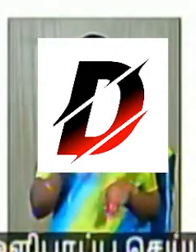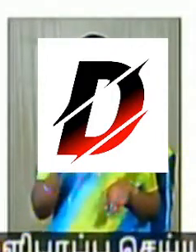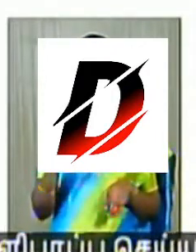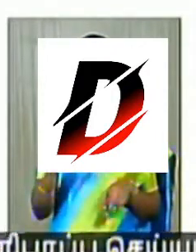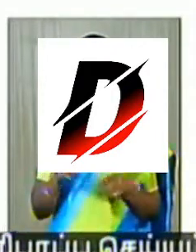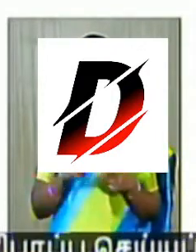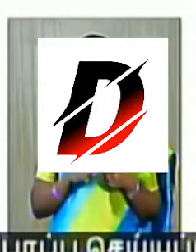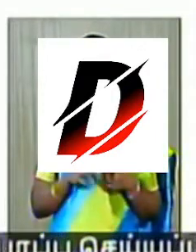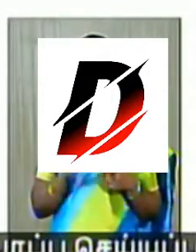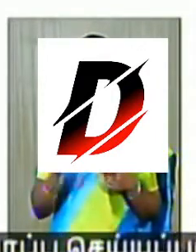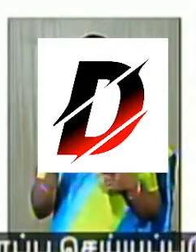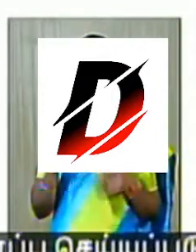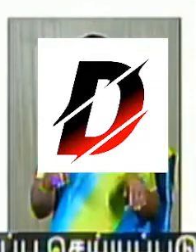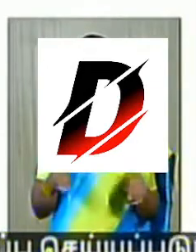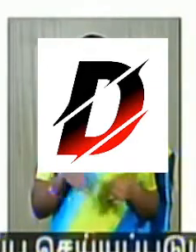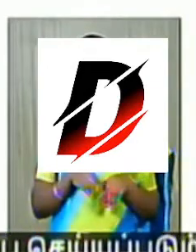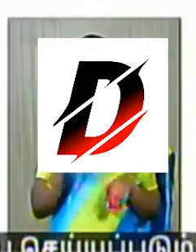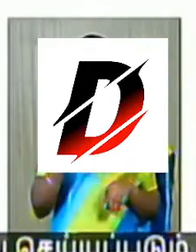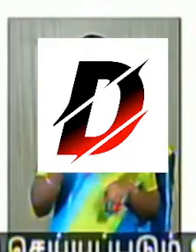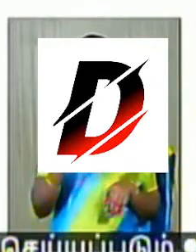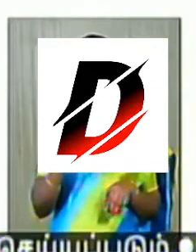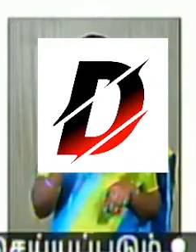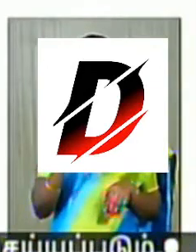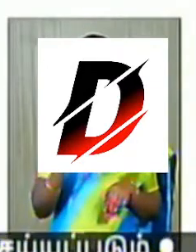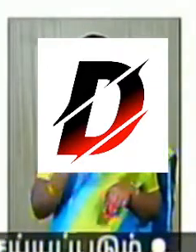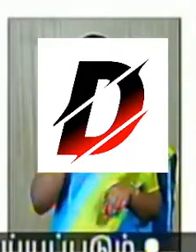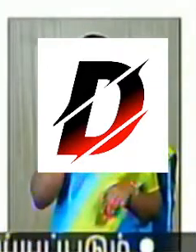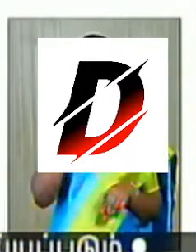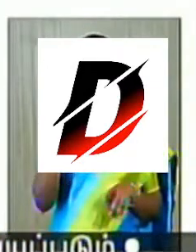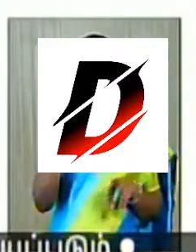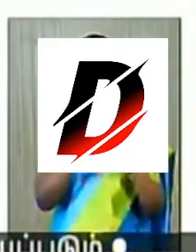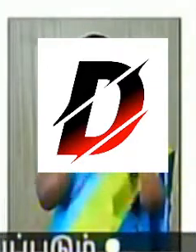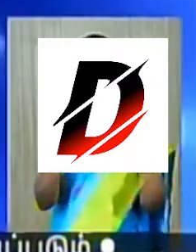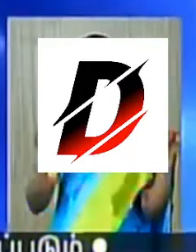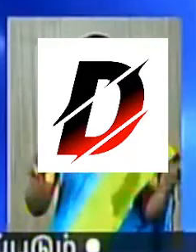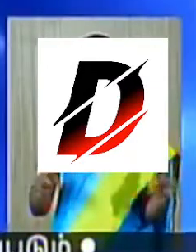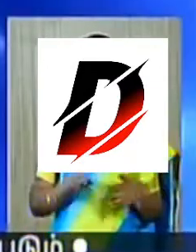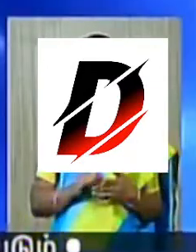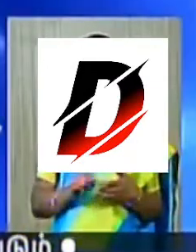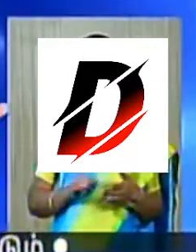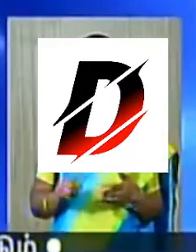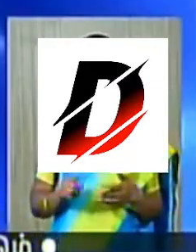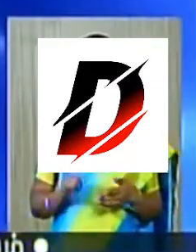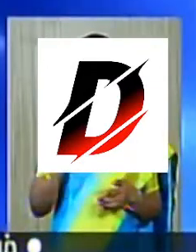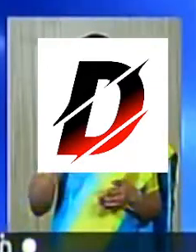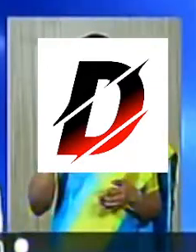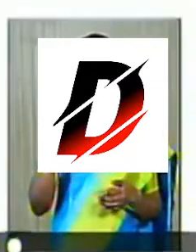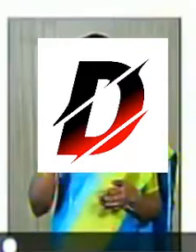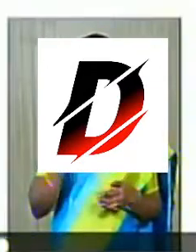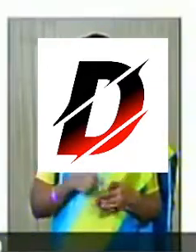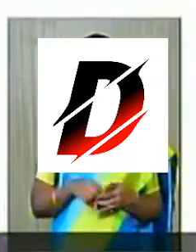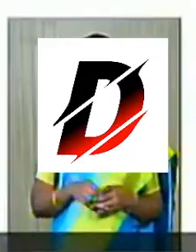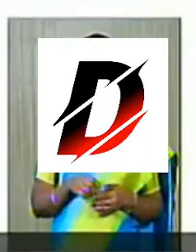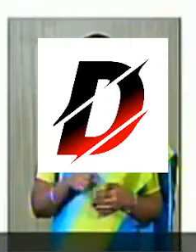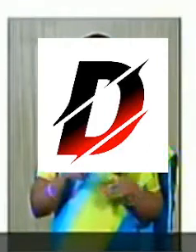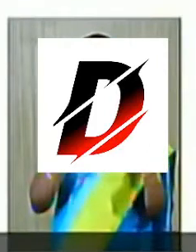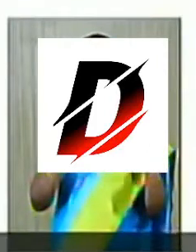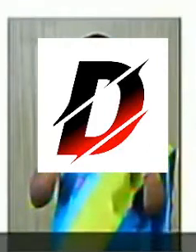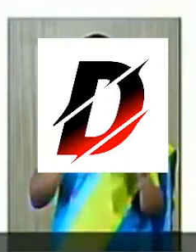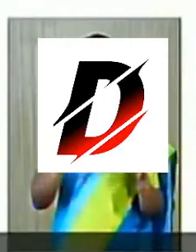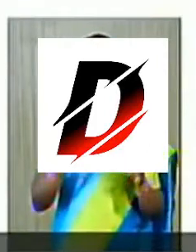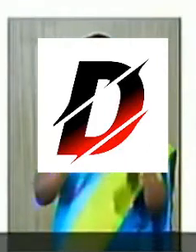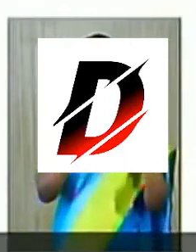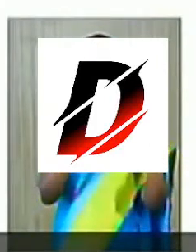30, முடிஞ்சுதா? ஸோ இந்த மாதிரி அட்டவணையை மிக எளிமையாக போடலாம். இதுக்கப்புறம் நம்ம புள்ளிகளை குறிக்க வேண்டியதுதான், புள்ளிகளை எழுதியிருக்க